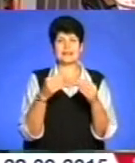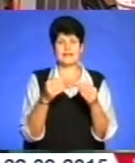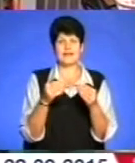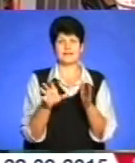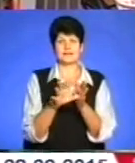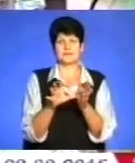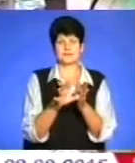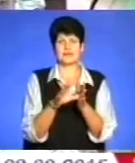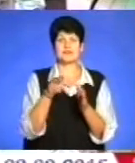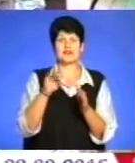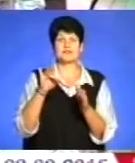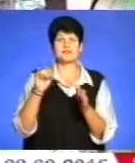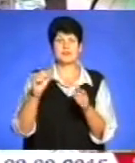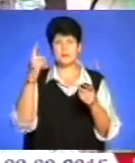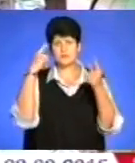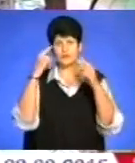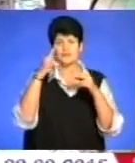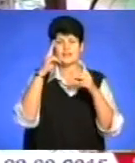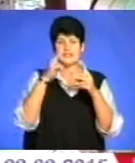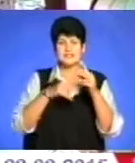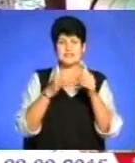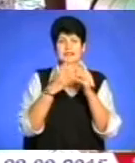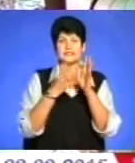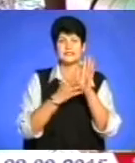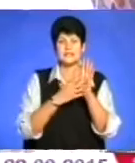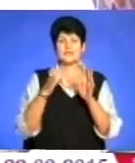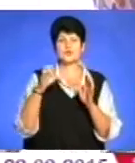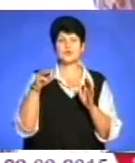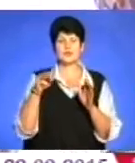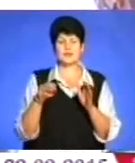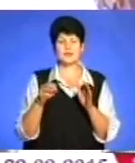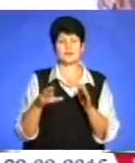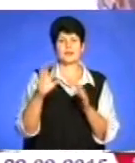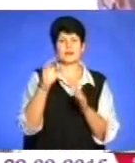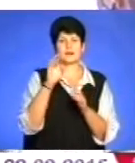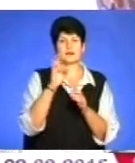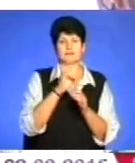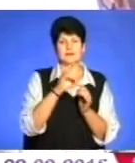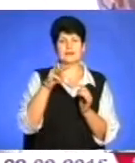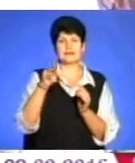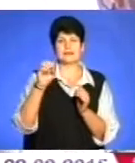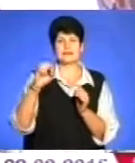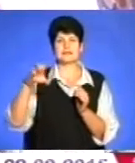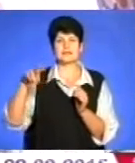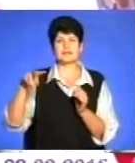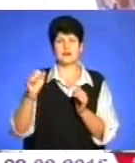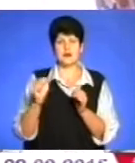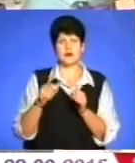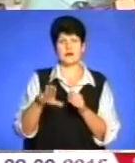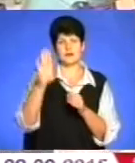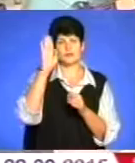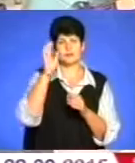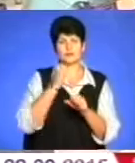ефекти. Трансформатор придумав в кінці 19 століття учений Нікола Тесла, а Павло втілив його у життя